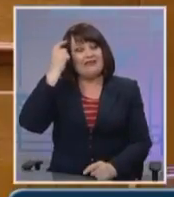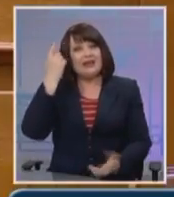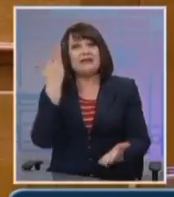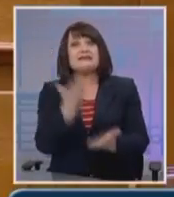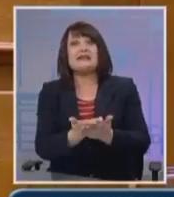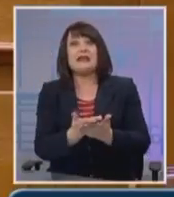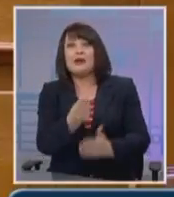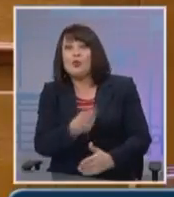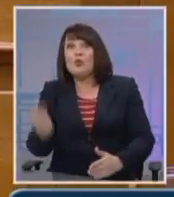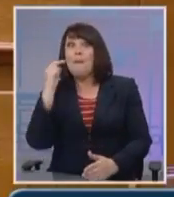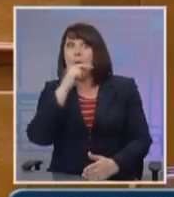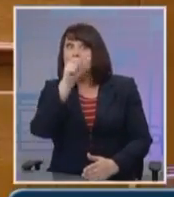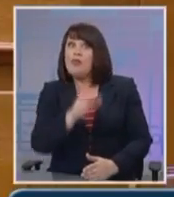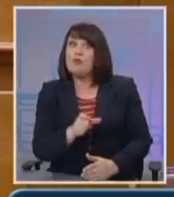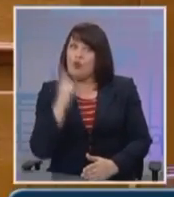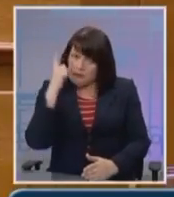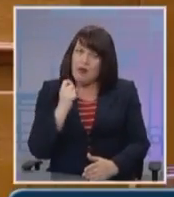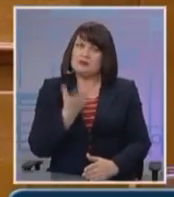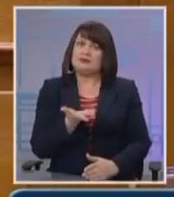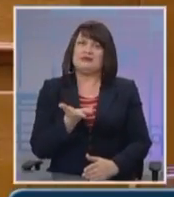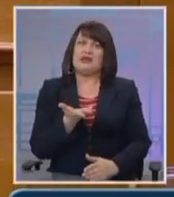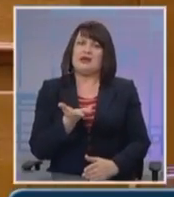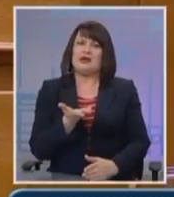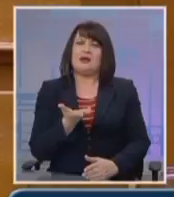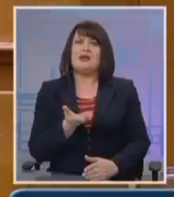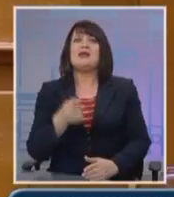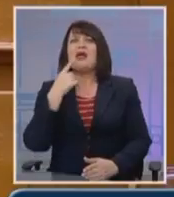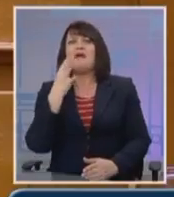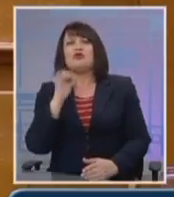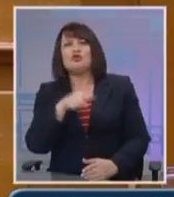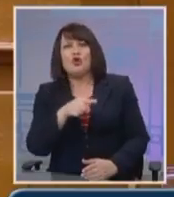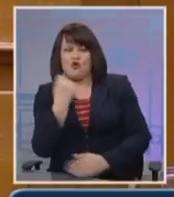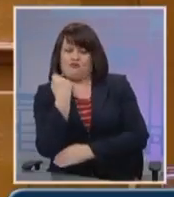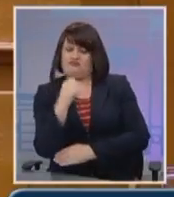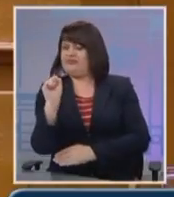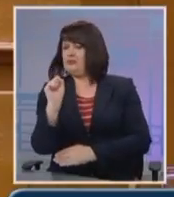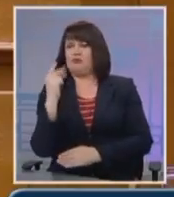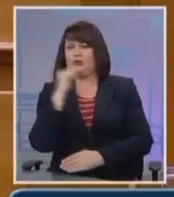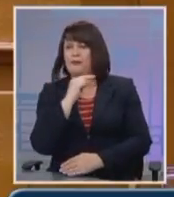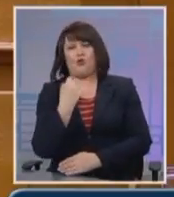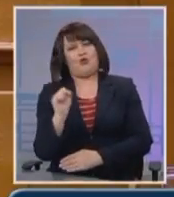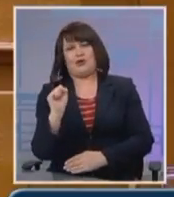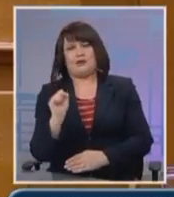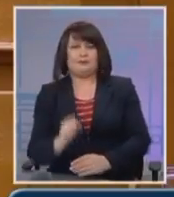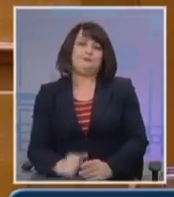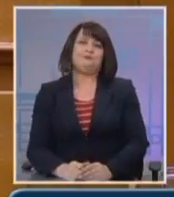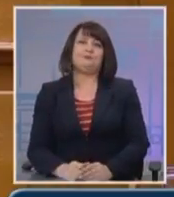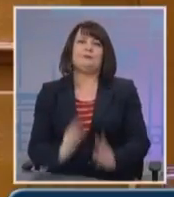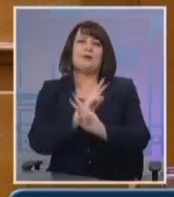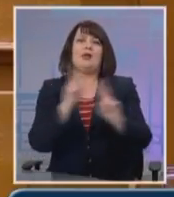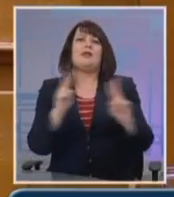από τον Πρωθυπουργό τους και γι' αυτό και μόνο εισπράτεται ήδη την άρνησή τους. Για μας τα πράγματα είναι